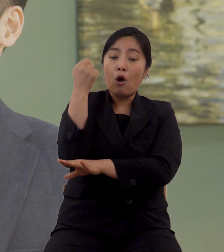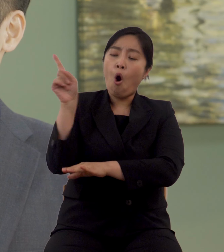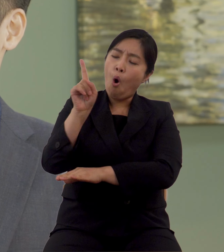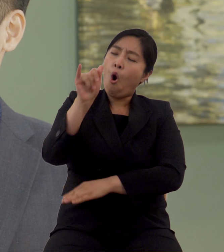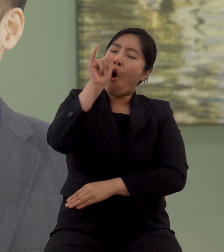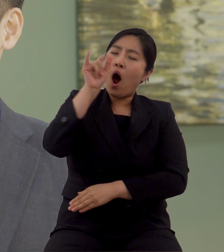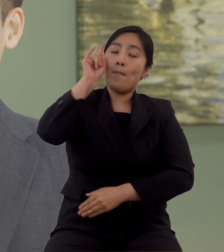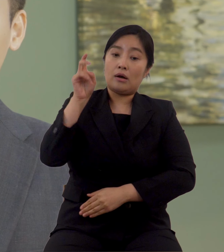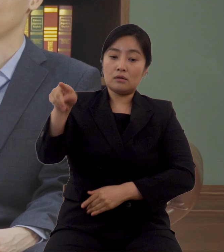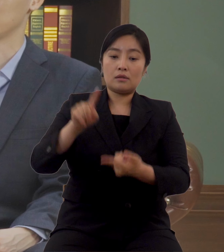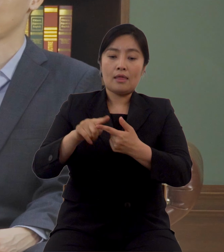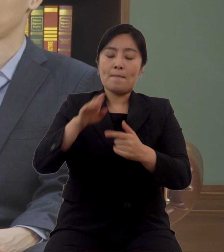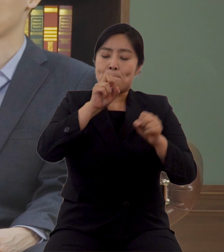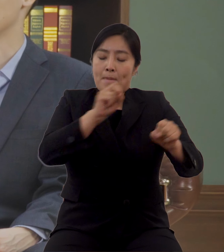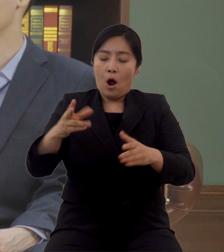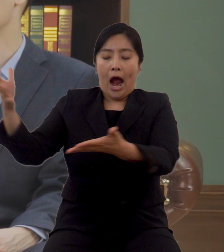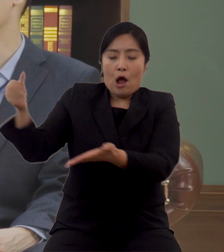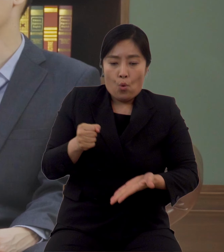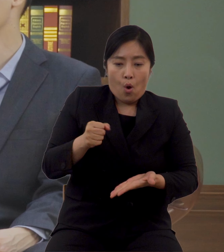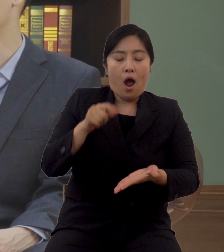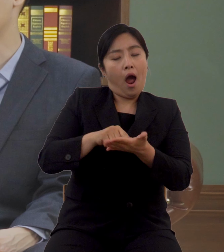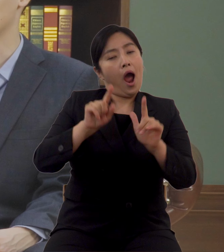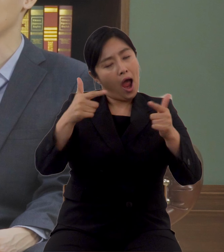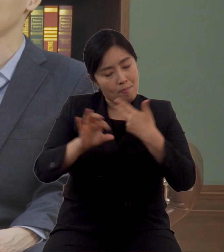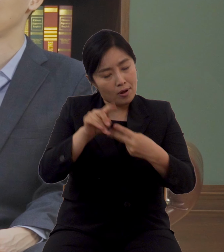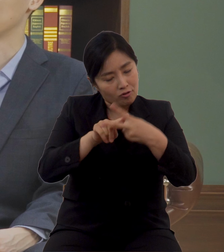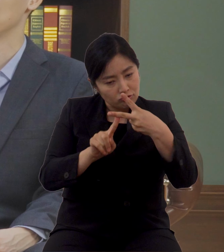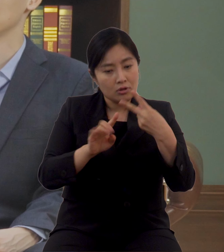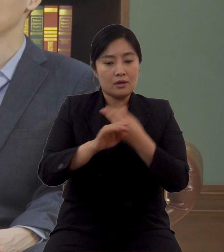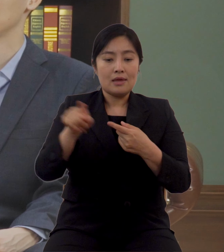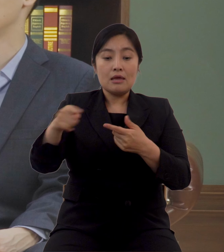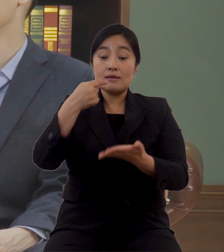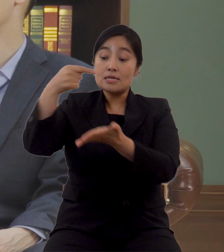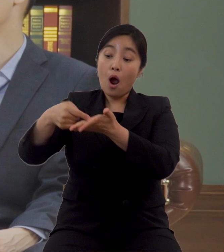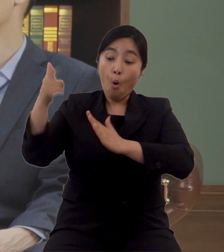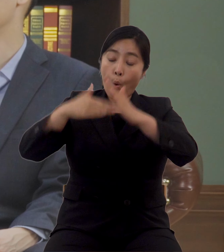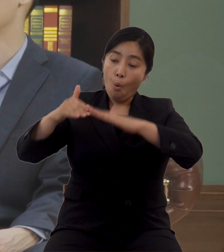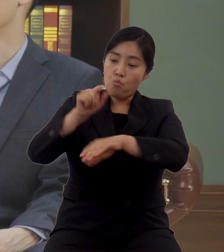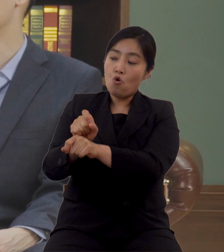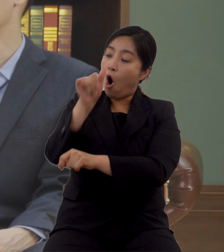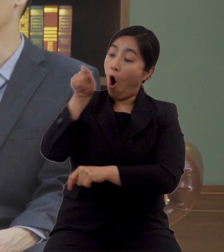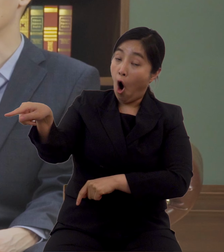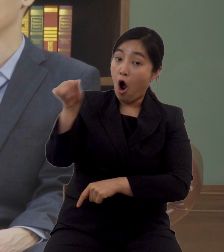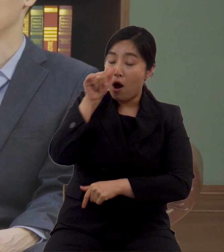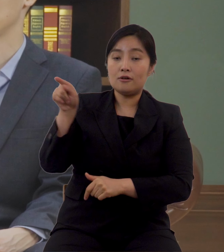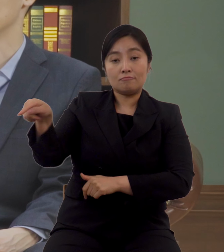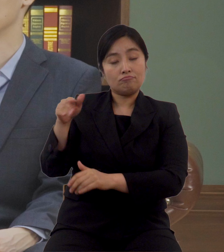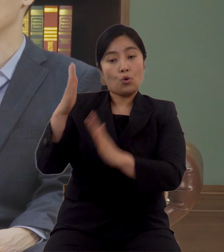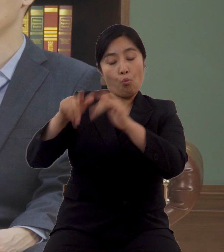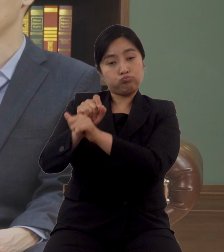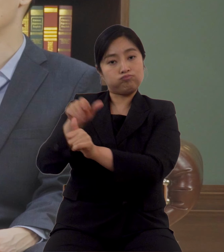근거가 분명히 어딘가에 있는데 이거를 내가 바로 가져와서 제출을 하겠습니다 라던가, 아니면은 이걸 기한한 공무원이 이 자리에 있으니